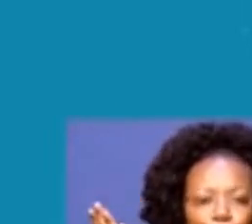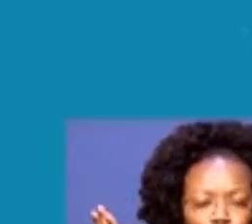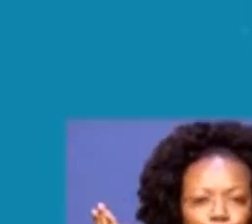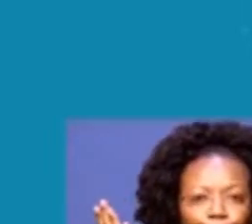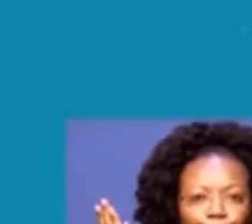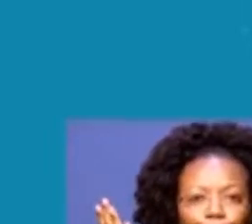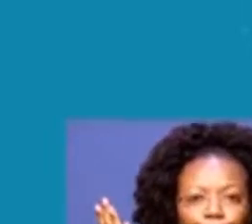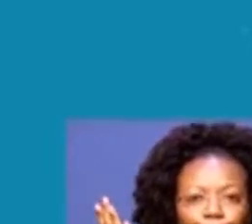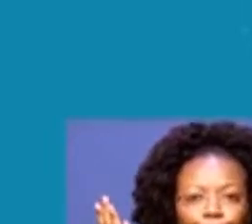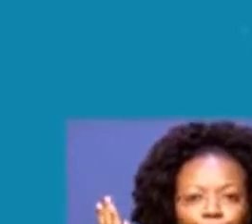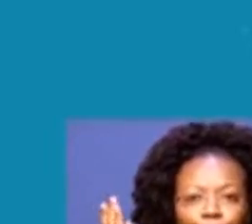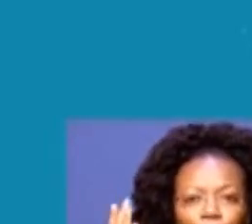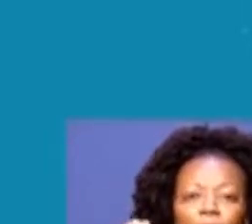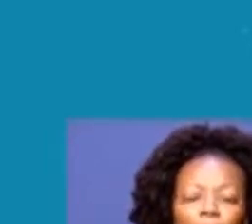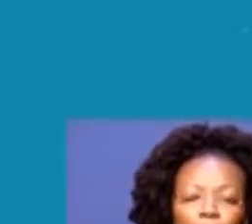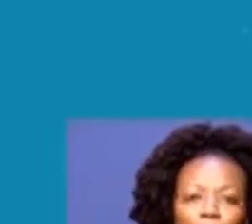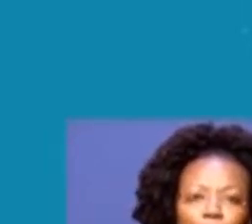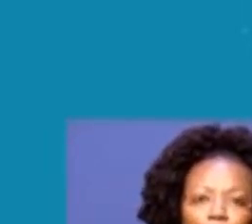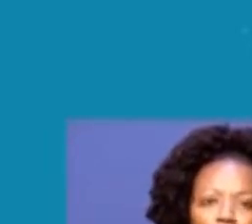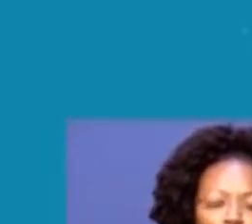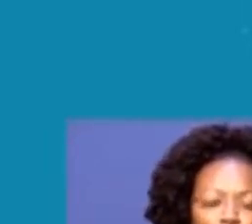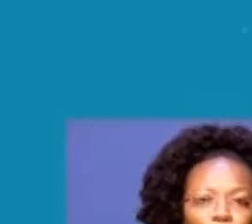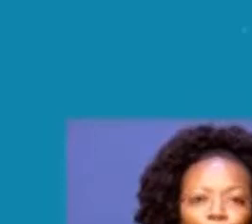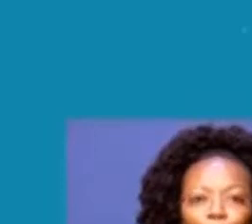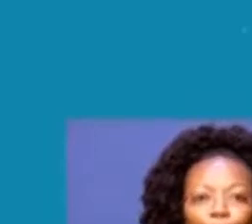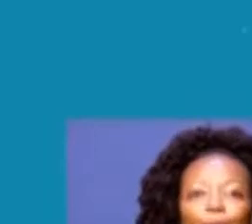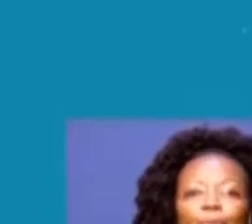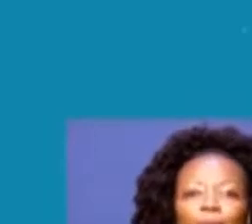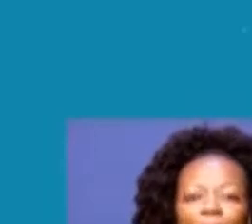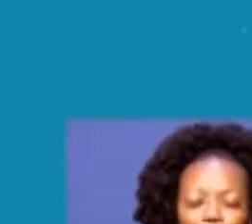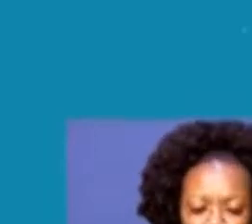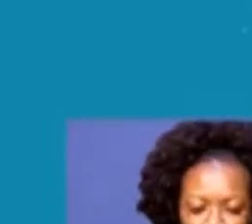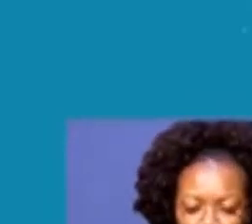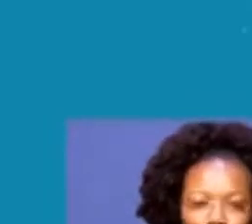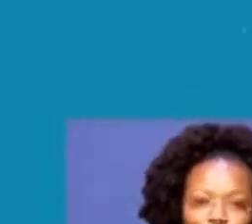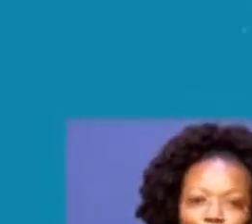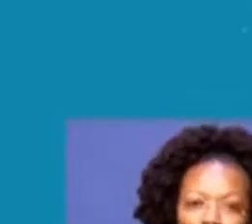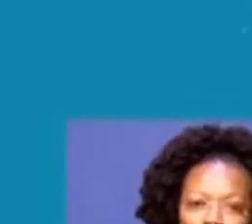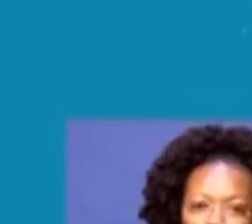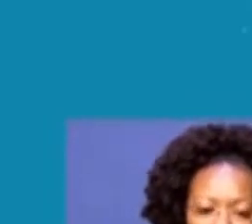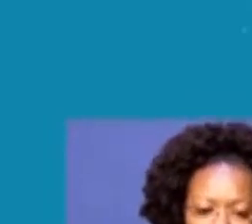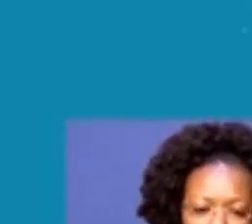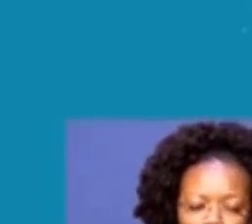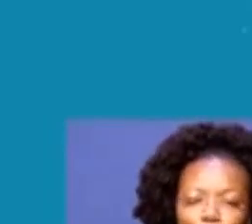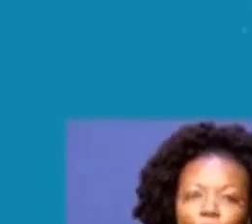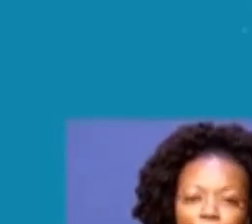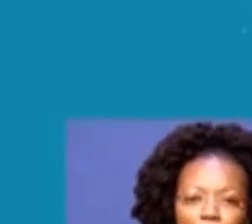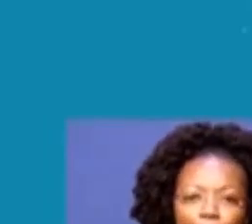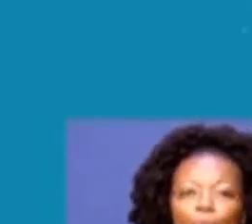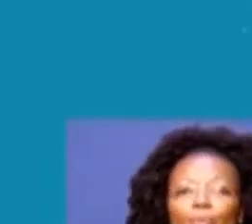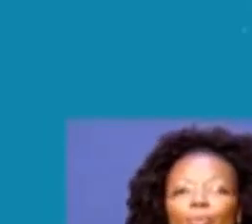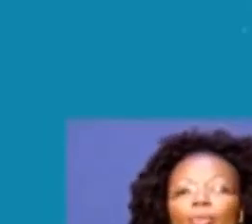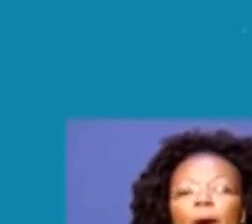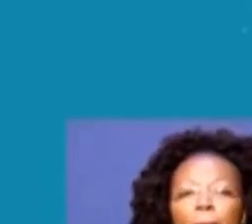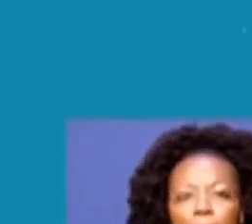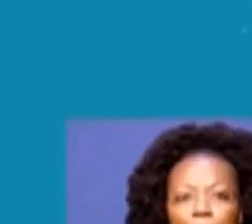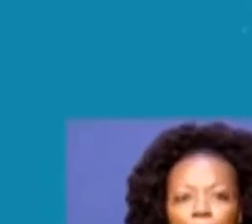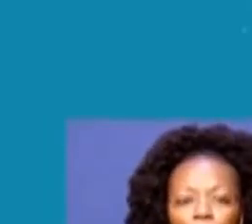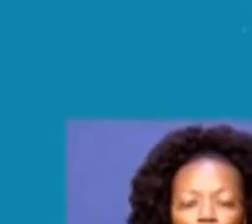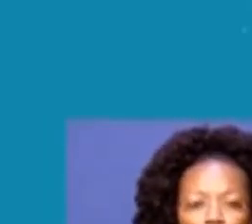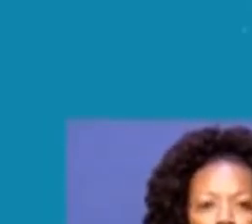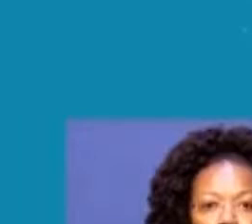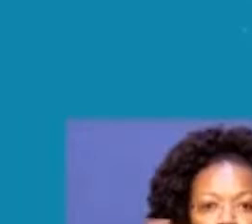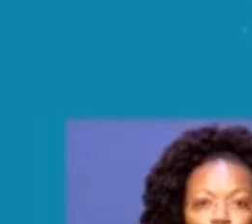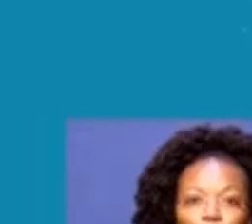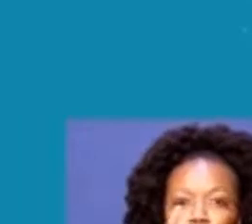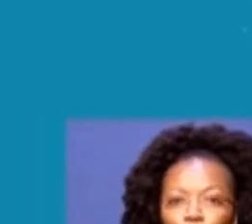bonyeza *719#. COVID-19 inazuilika. Jilinde, linda familia na jamii.